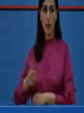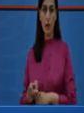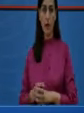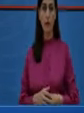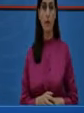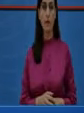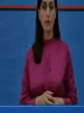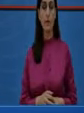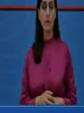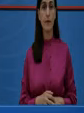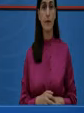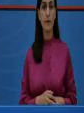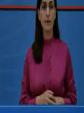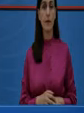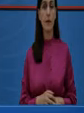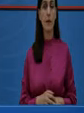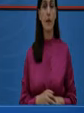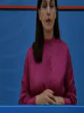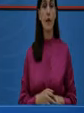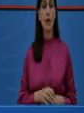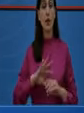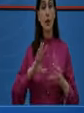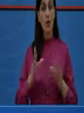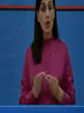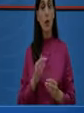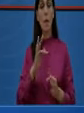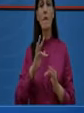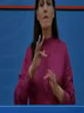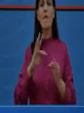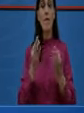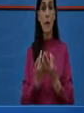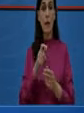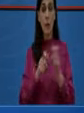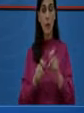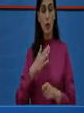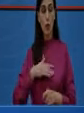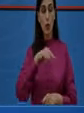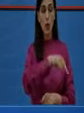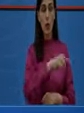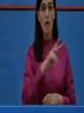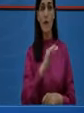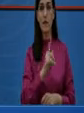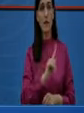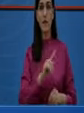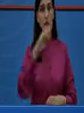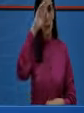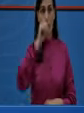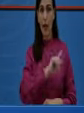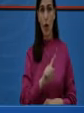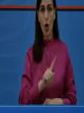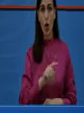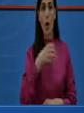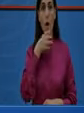është rrezik për përhapjen e sëmundjes. Familjarët e pacientëve që janë të shtruar në spital, të shmangin sa më shumë